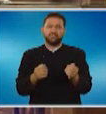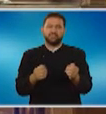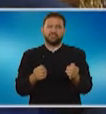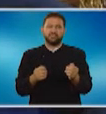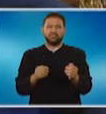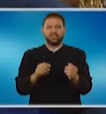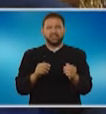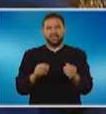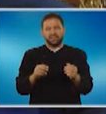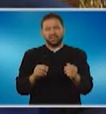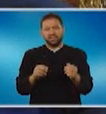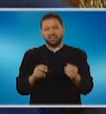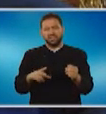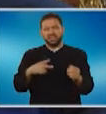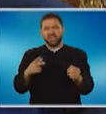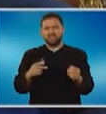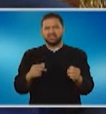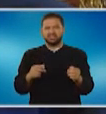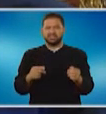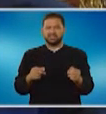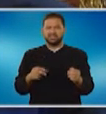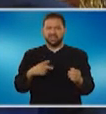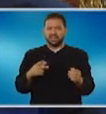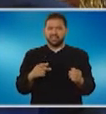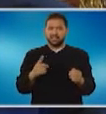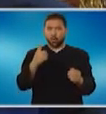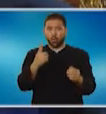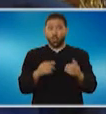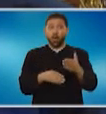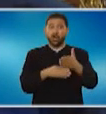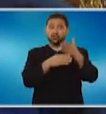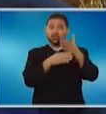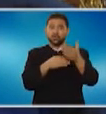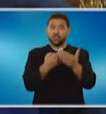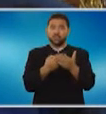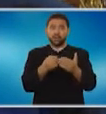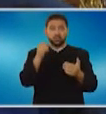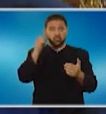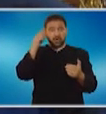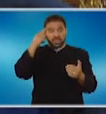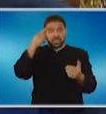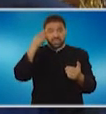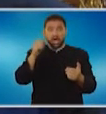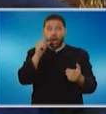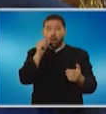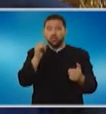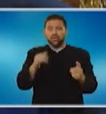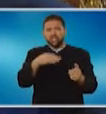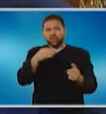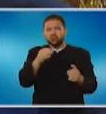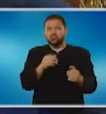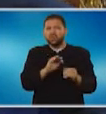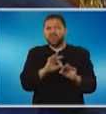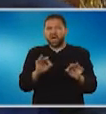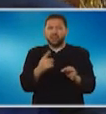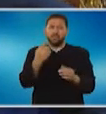efectele stilistice. Este caracterul ei formator. Și aici nu spun, nu vorbesc neapărat de un